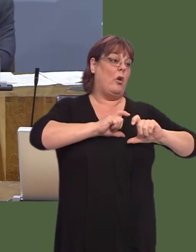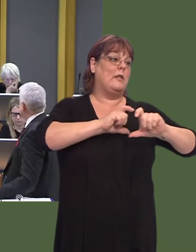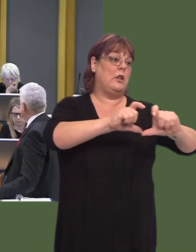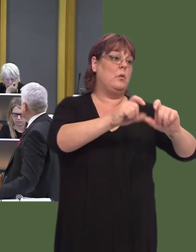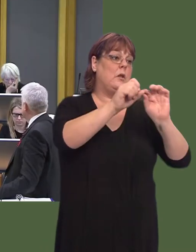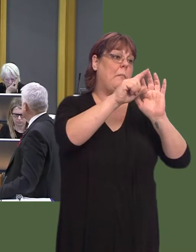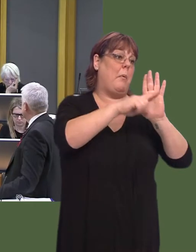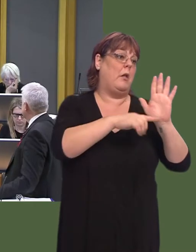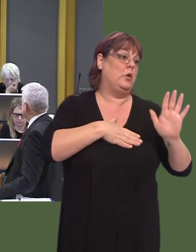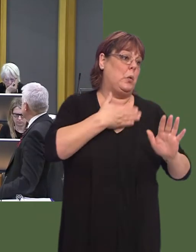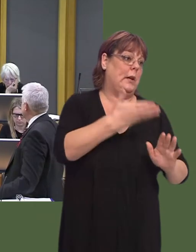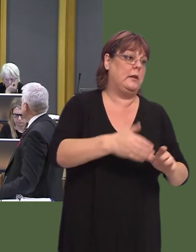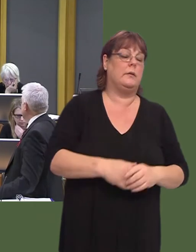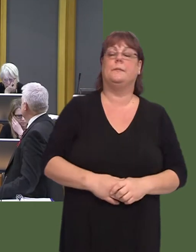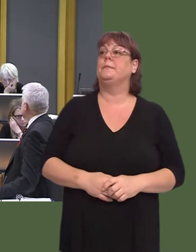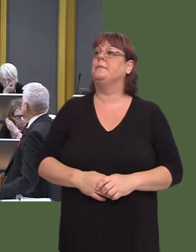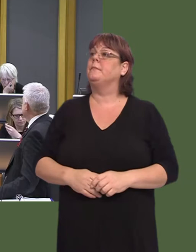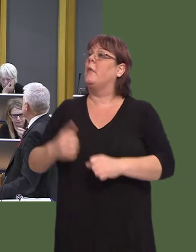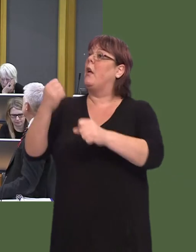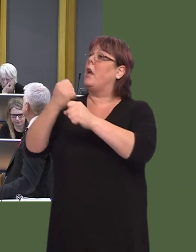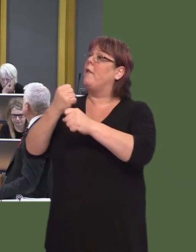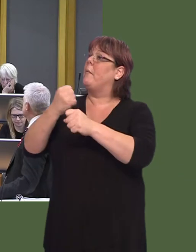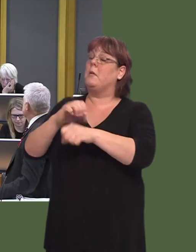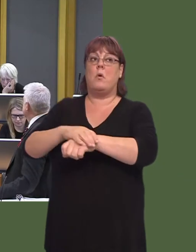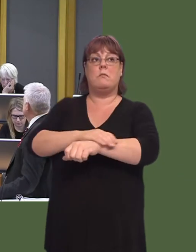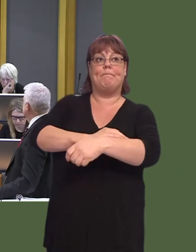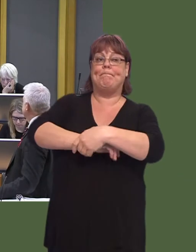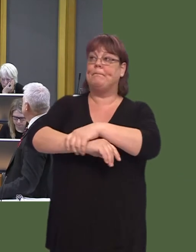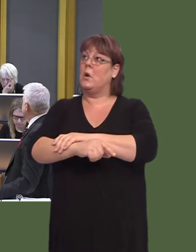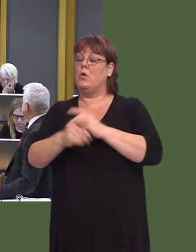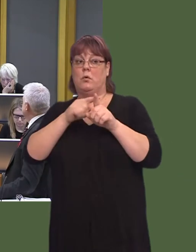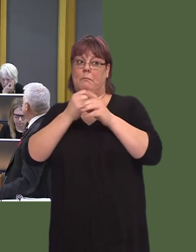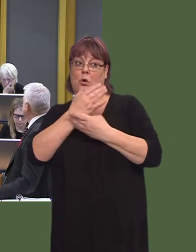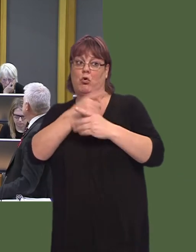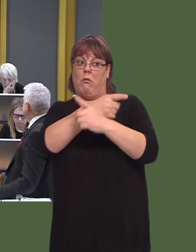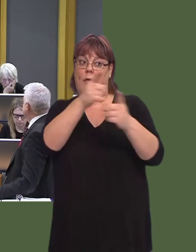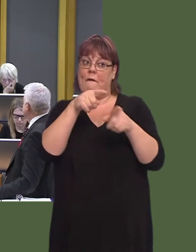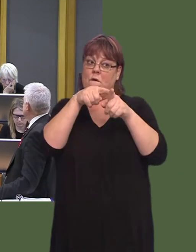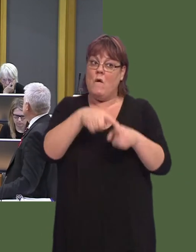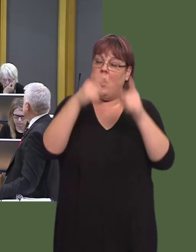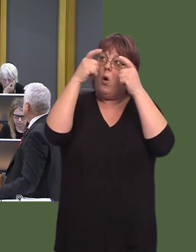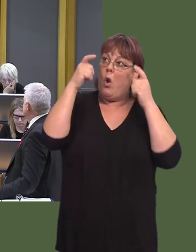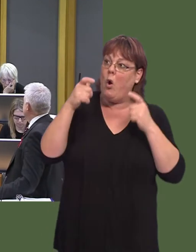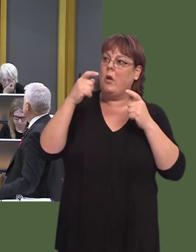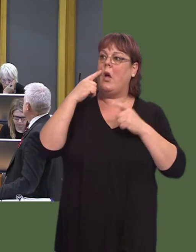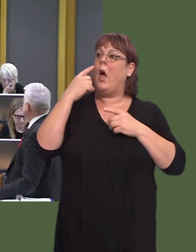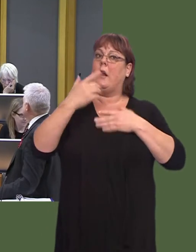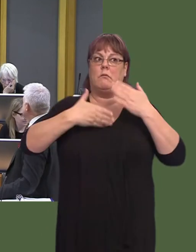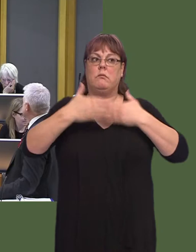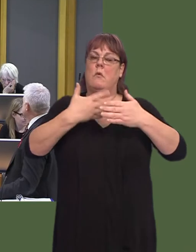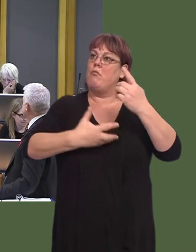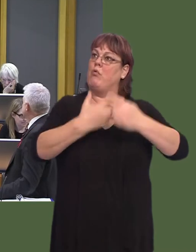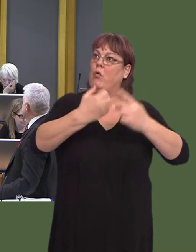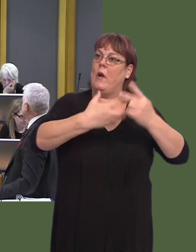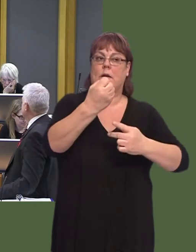First Minister, the Welsh Labour Government has shown that through its proactive approach to regulation, enforcement and wider initiatives, great progress can